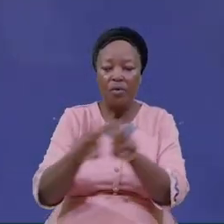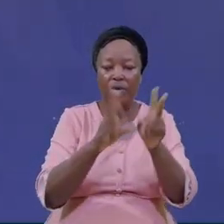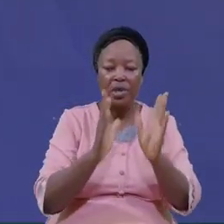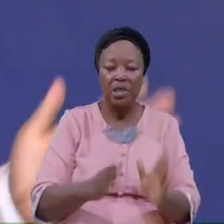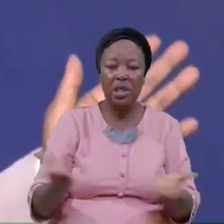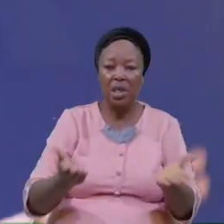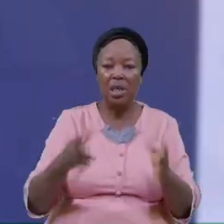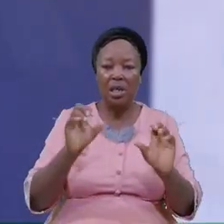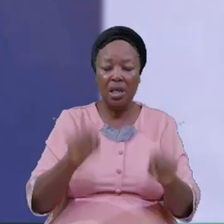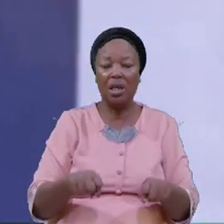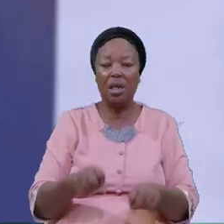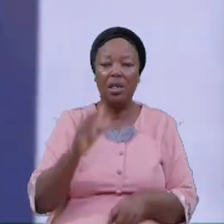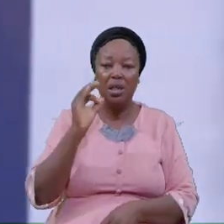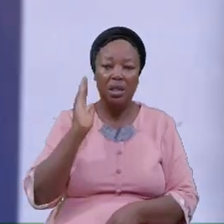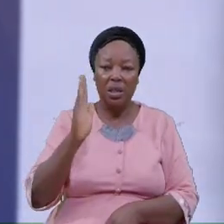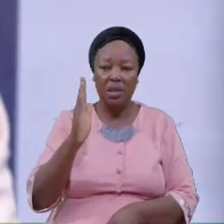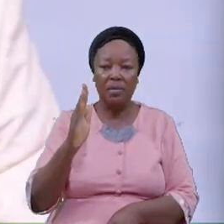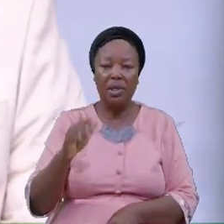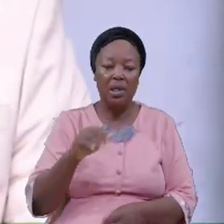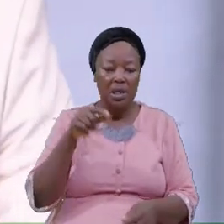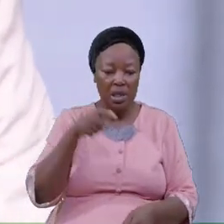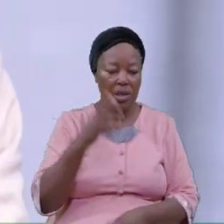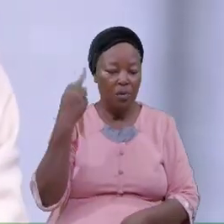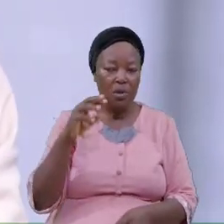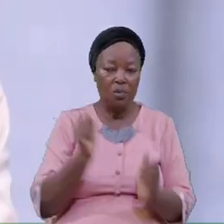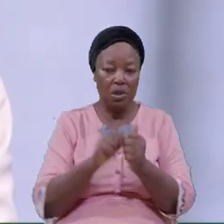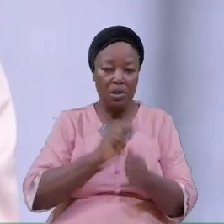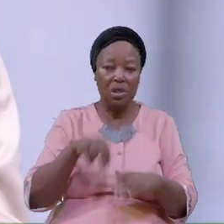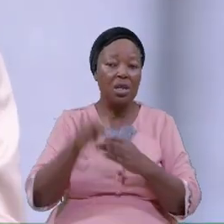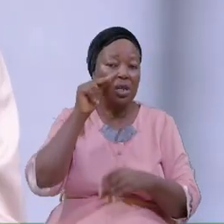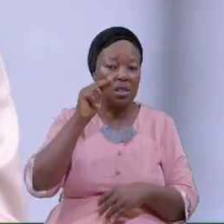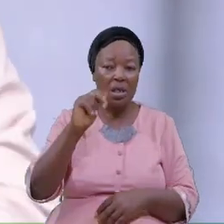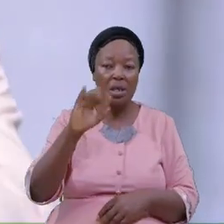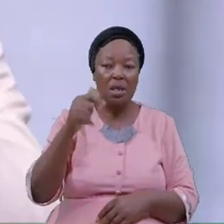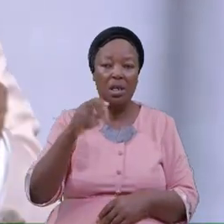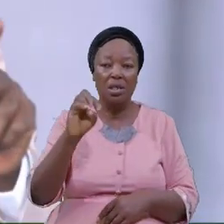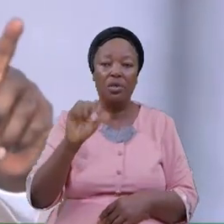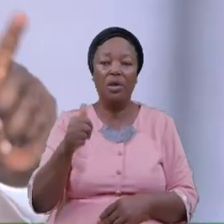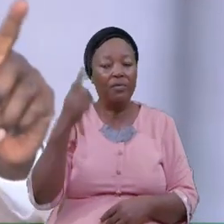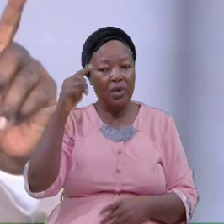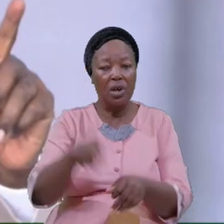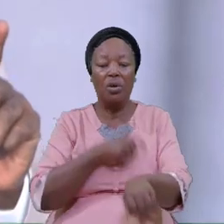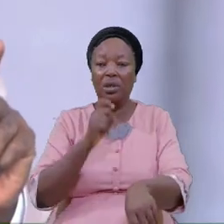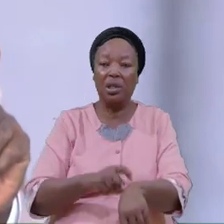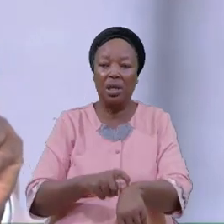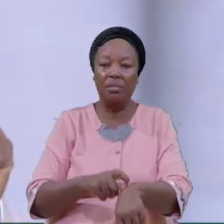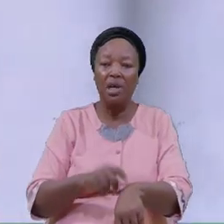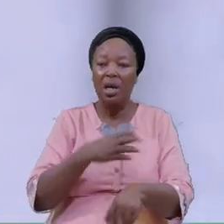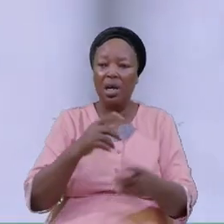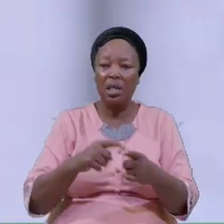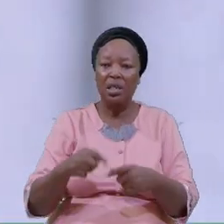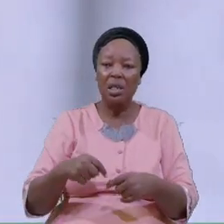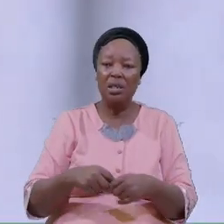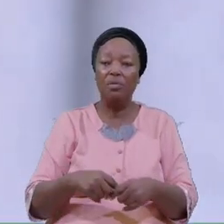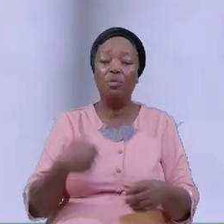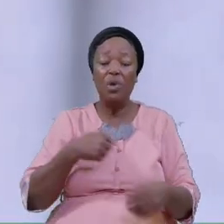Nigeria for quite a long time. Notre pasteur national peut témoigner. Il est resté au Nigeria pendant très longtemps. What many tribes in Nigeria? Nous avons